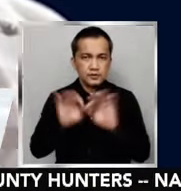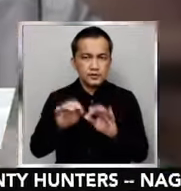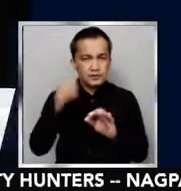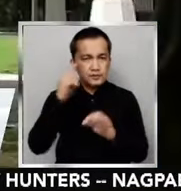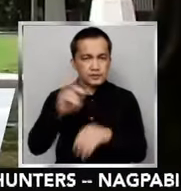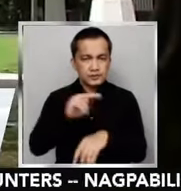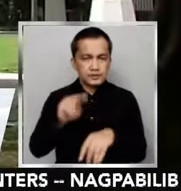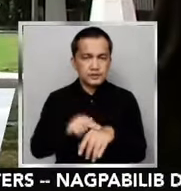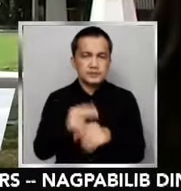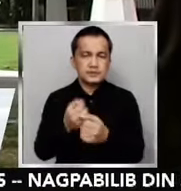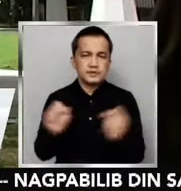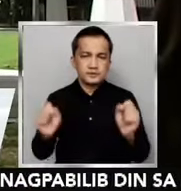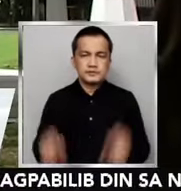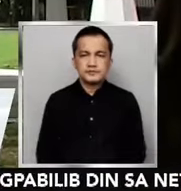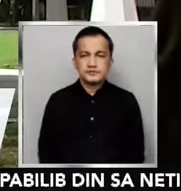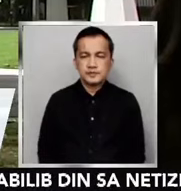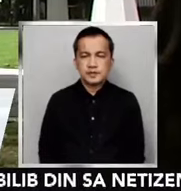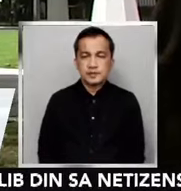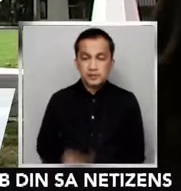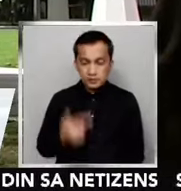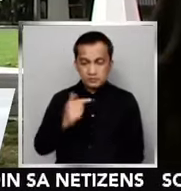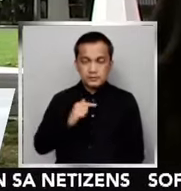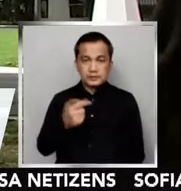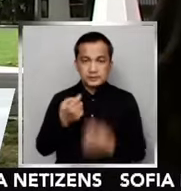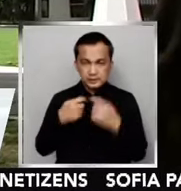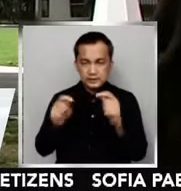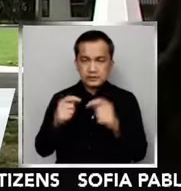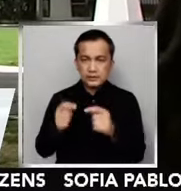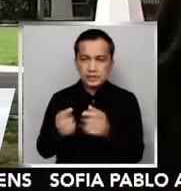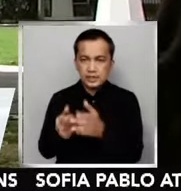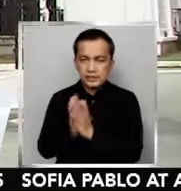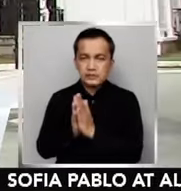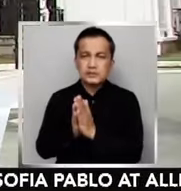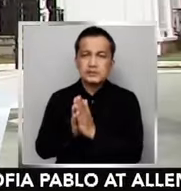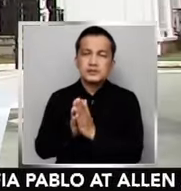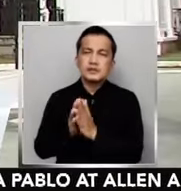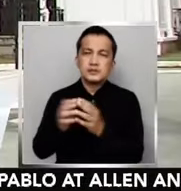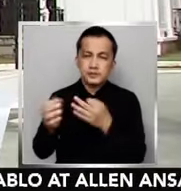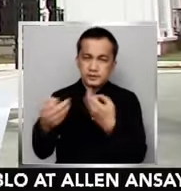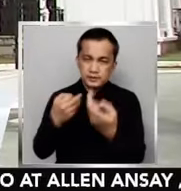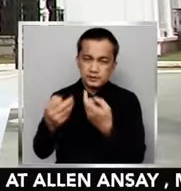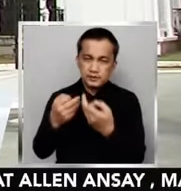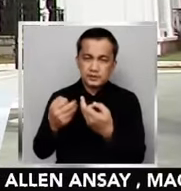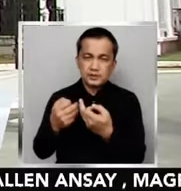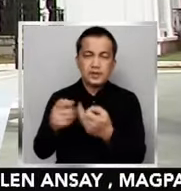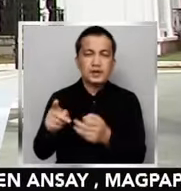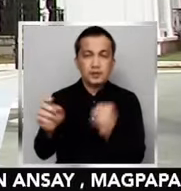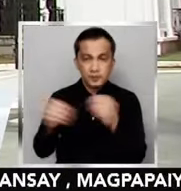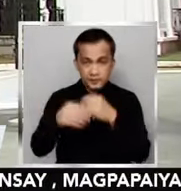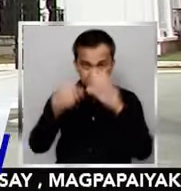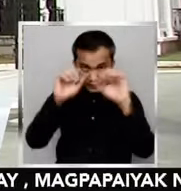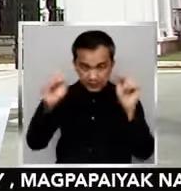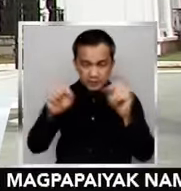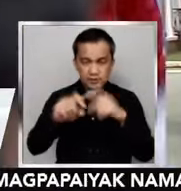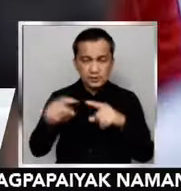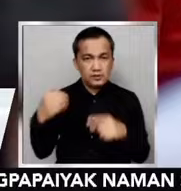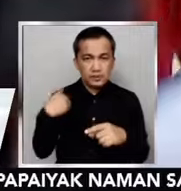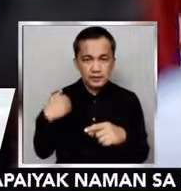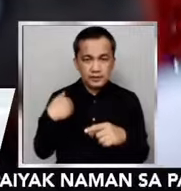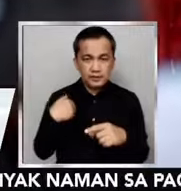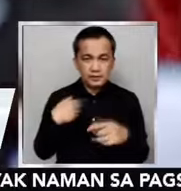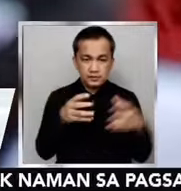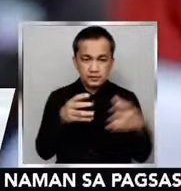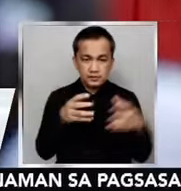Security Sinusubukan pa naming hingan ng pahayag ang palasyo kaugnay nian pero habang wala pa ayon sa isang grupo